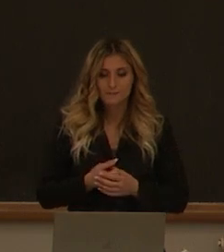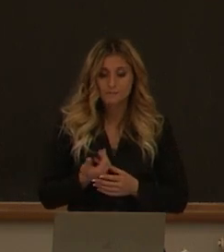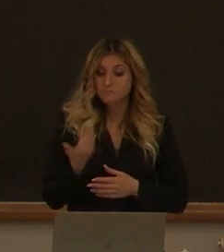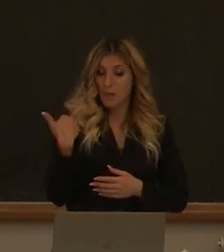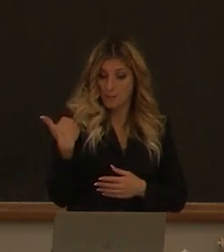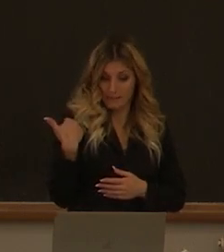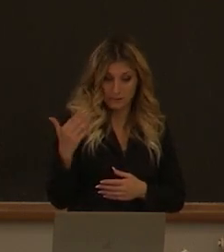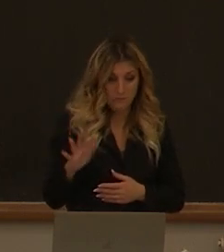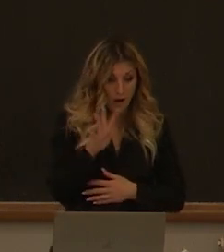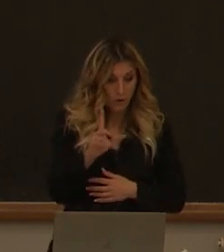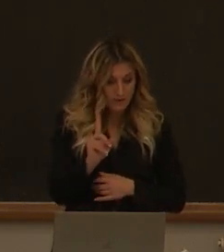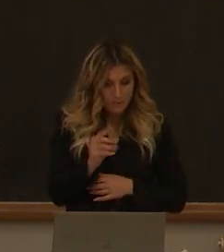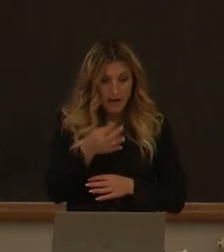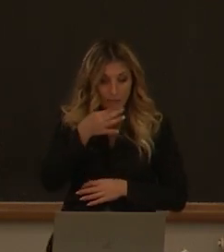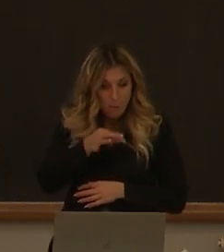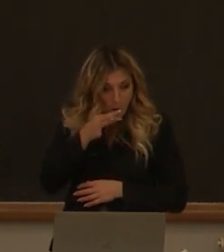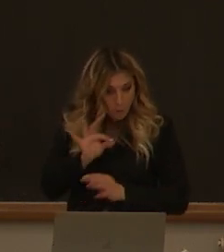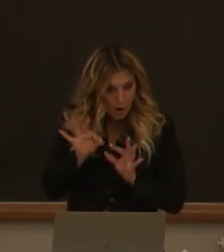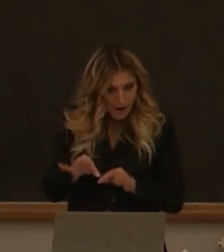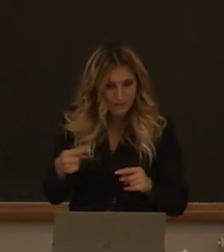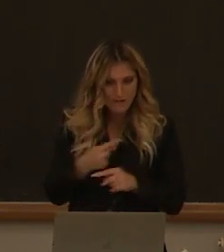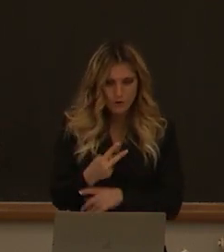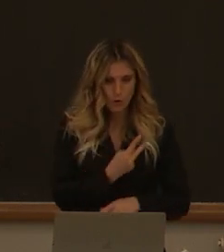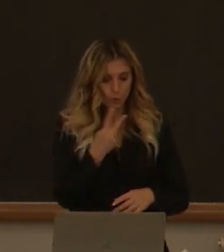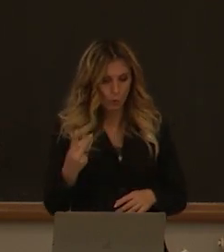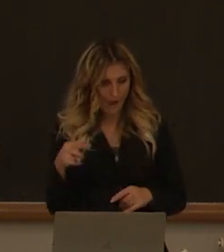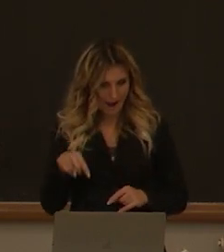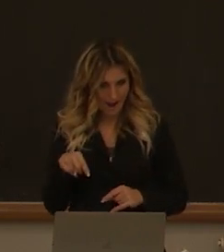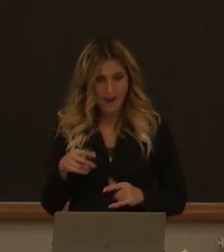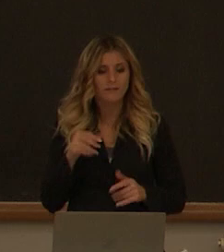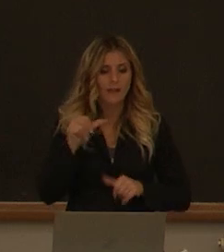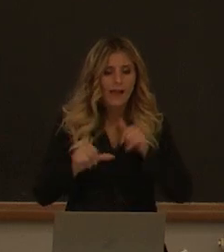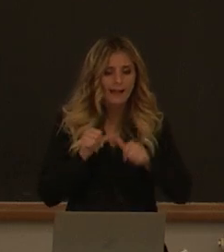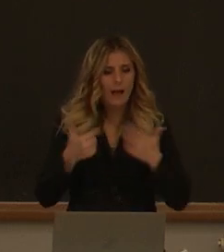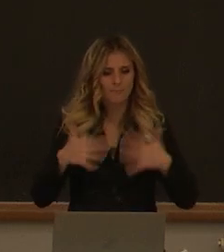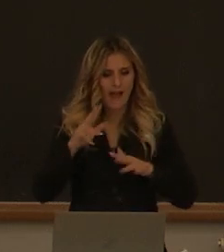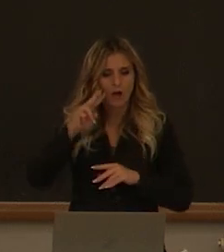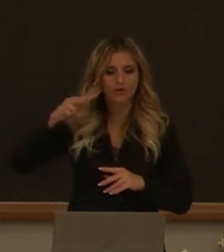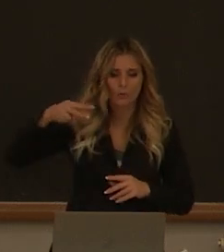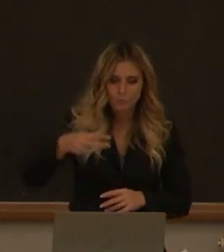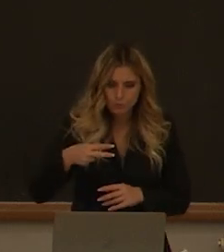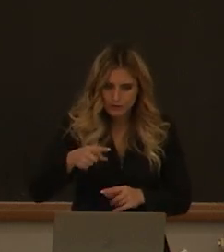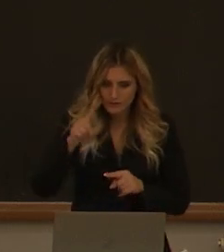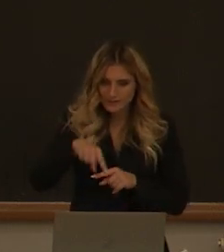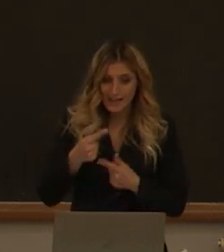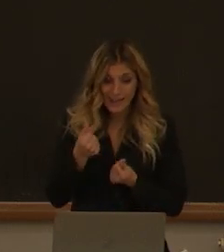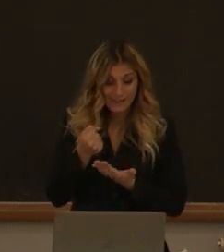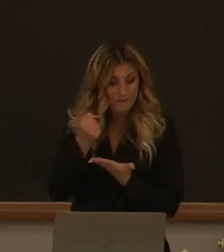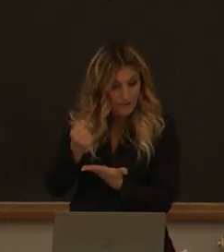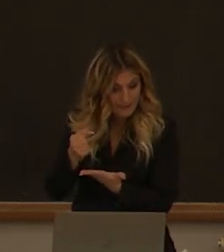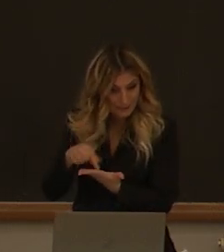non sembrava ci potesse essere, quindi questi due anni hanno cambiato molto nella visione e anche nell'investimento